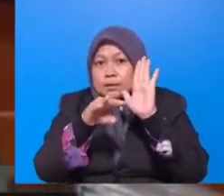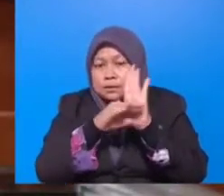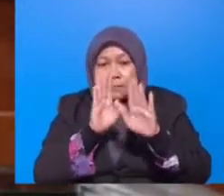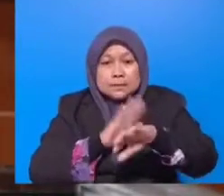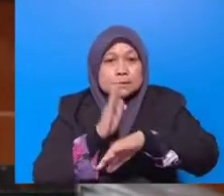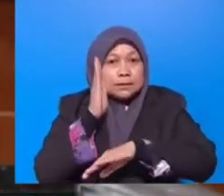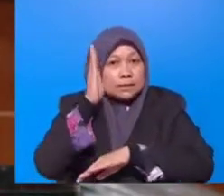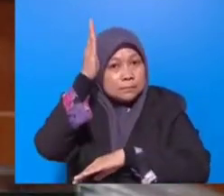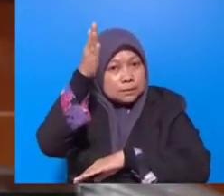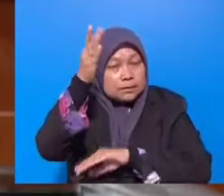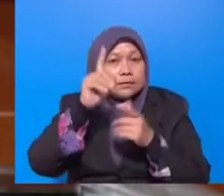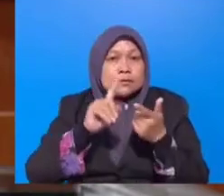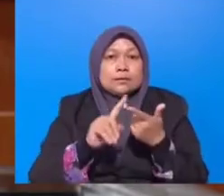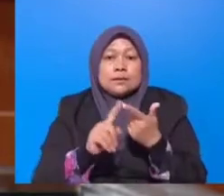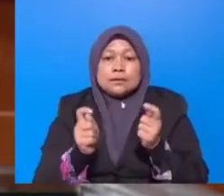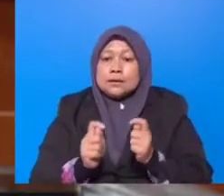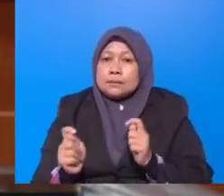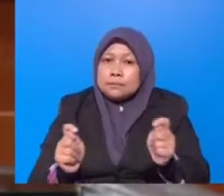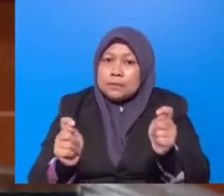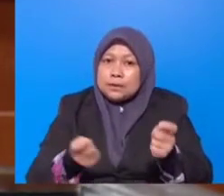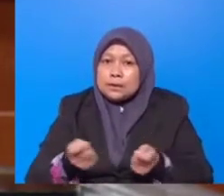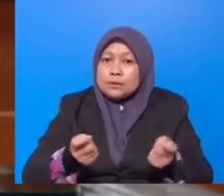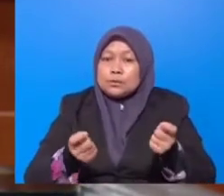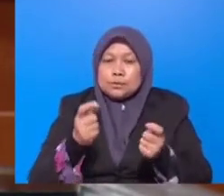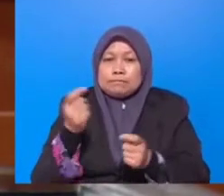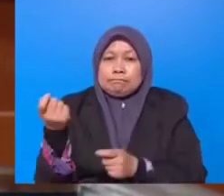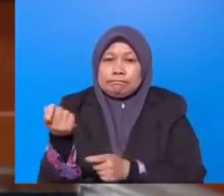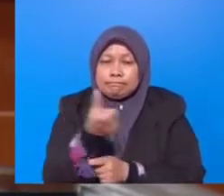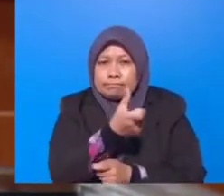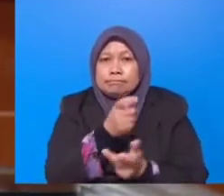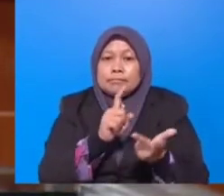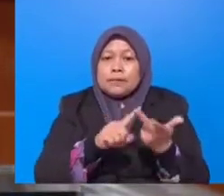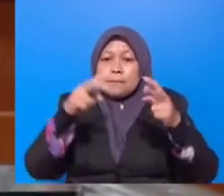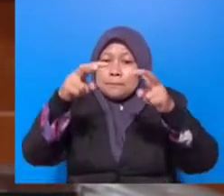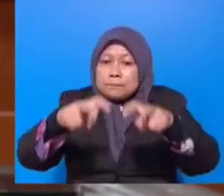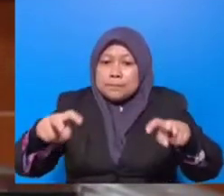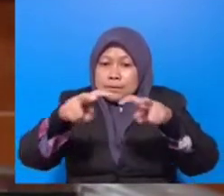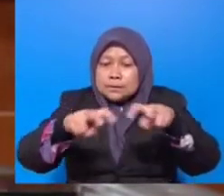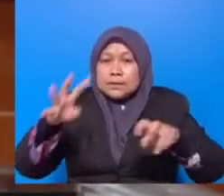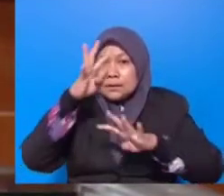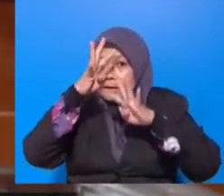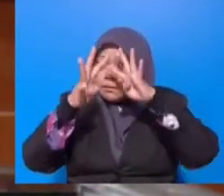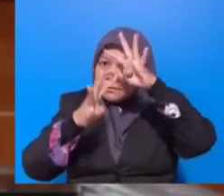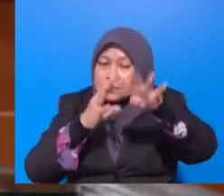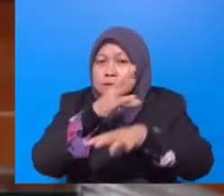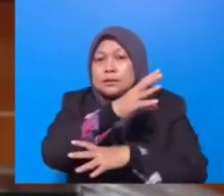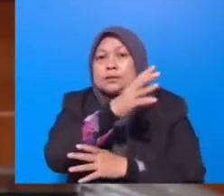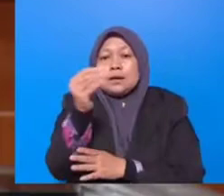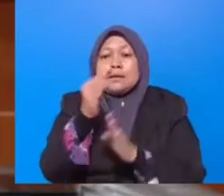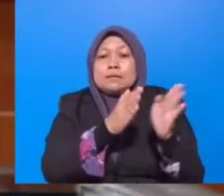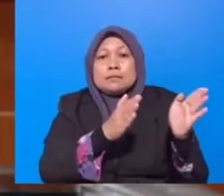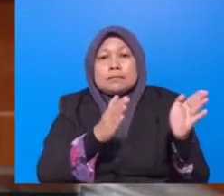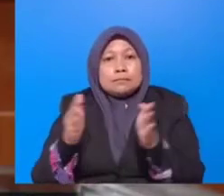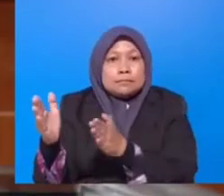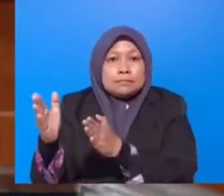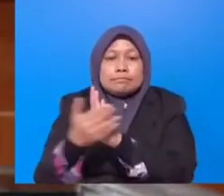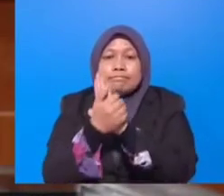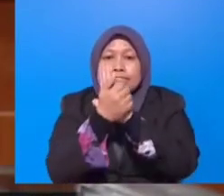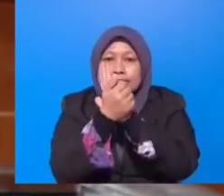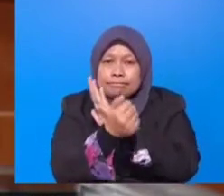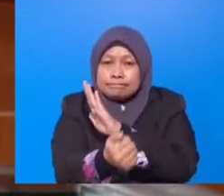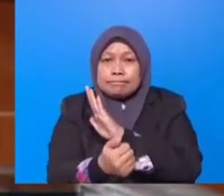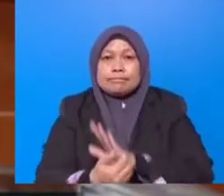dia Masa hadapan takbeer urus yang tangkas penyelidikan dan inovasi serta nyanda